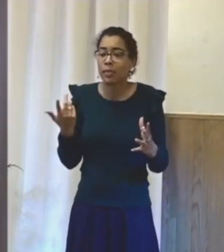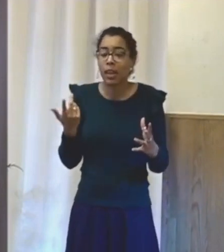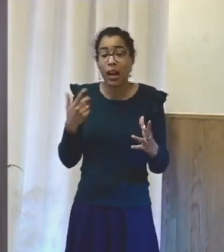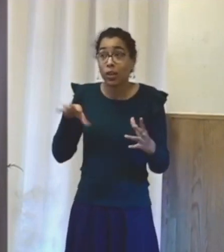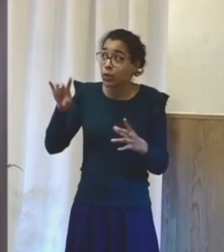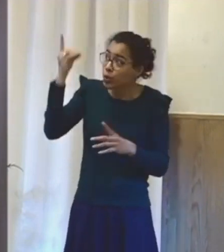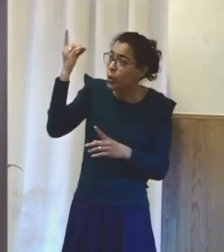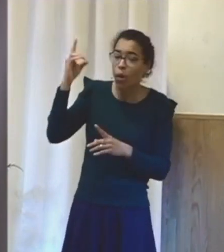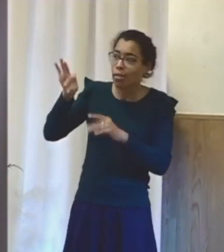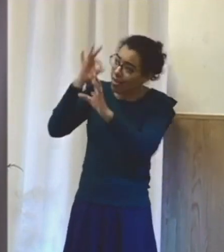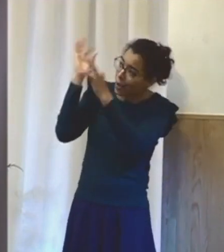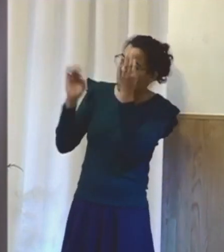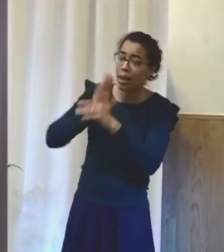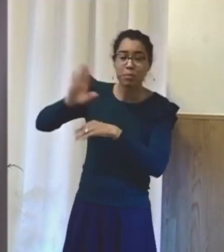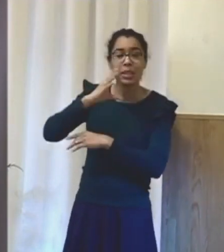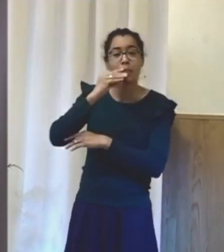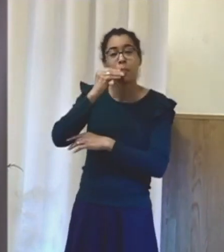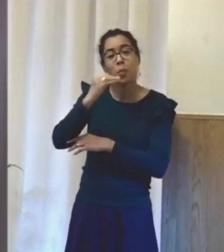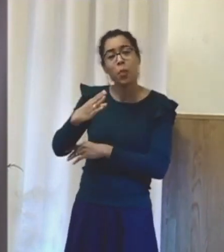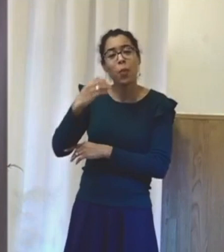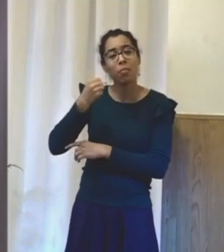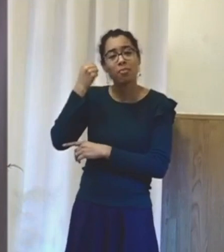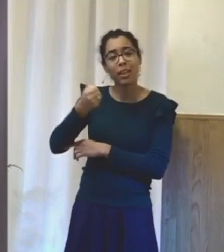berger, au travers du psaume 23,